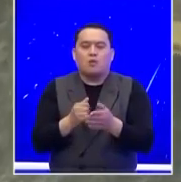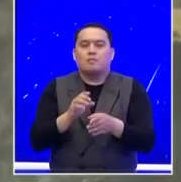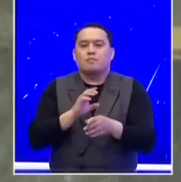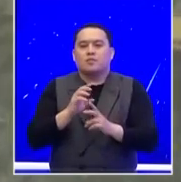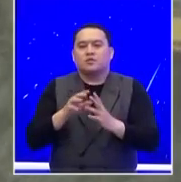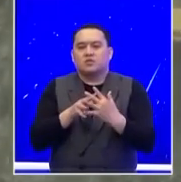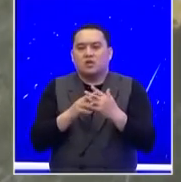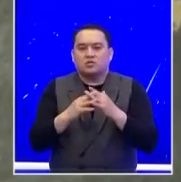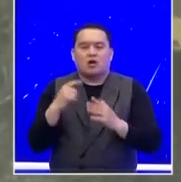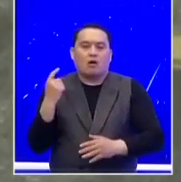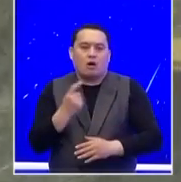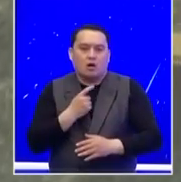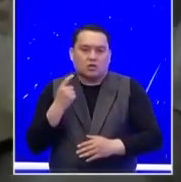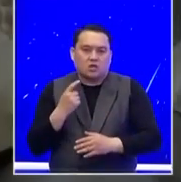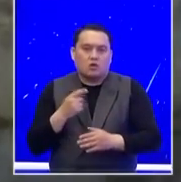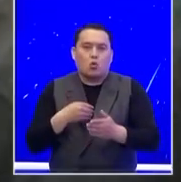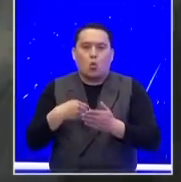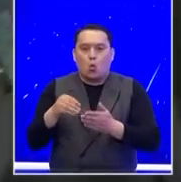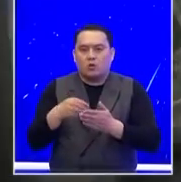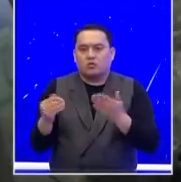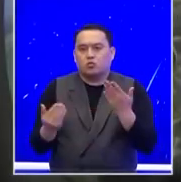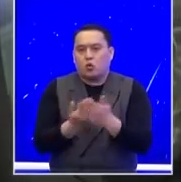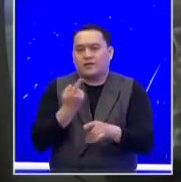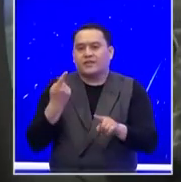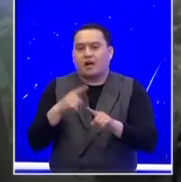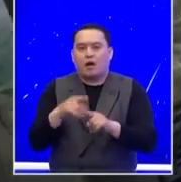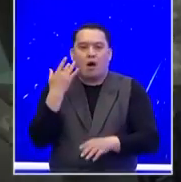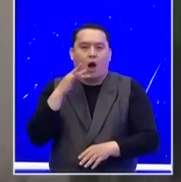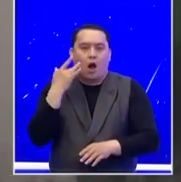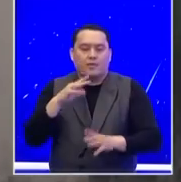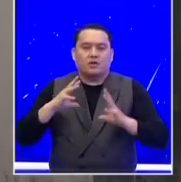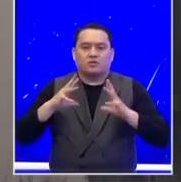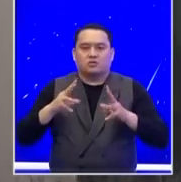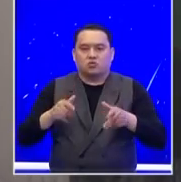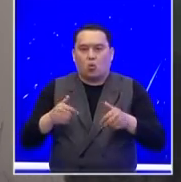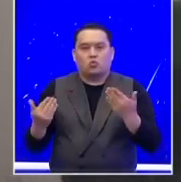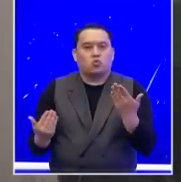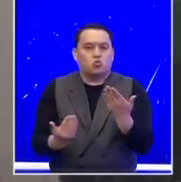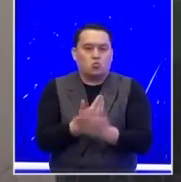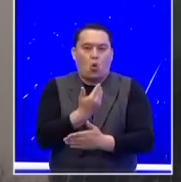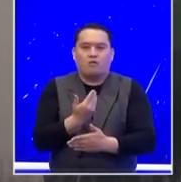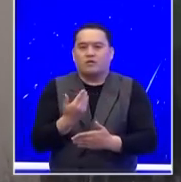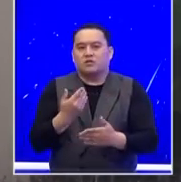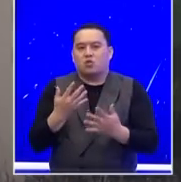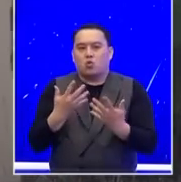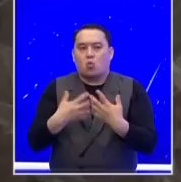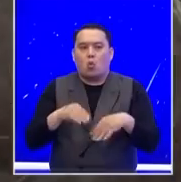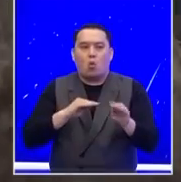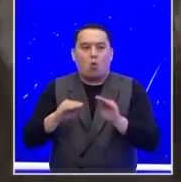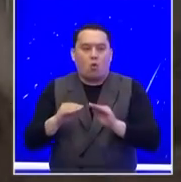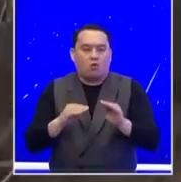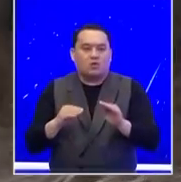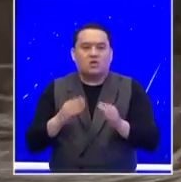Сельхозпроизводители Алакольского района делают ставку на приобретение новой техники. Американский трактор John Deere стал новым словом в обработке сельхозугодий. В союзе